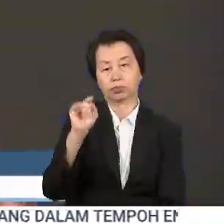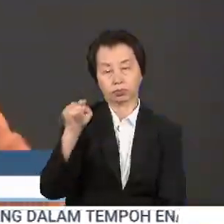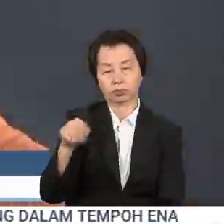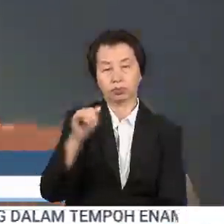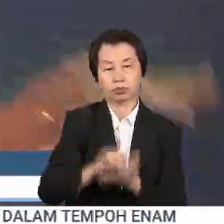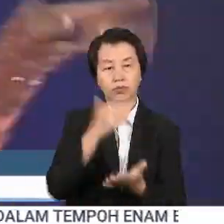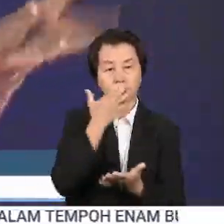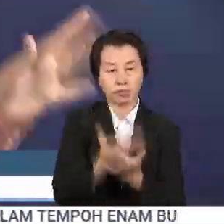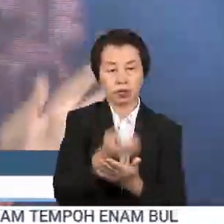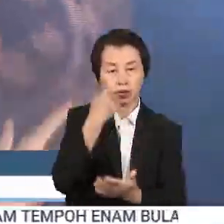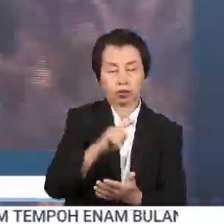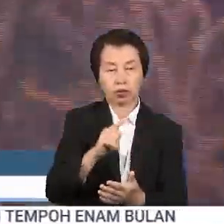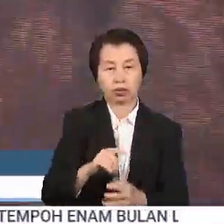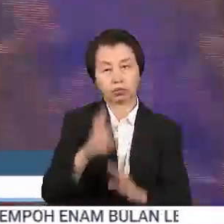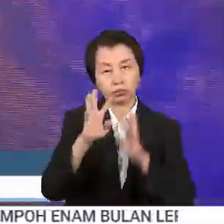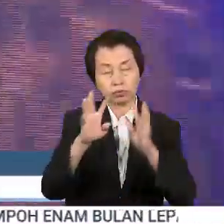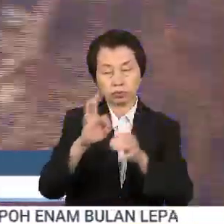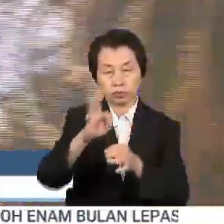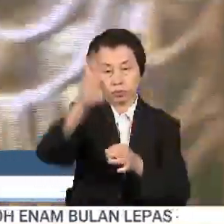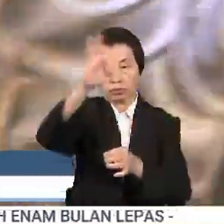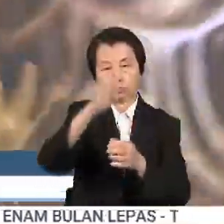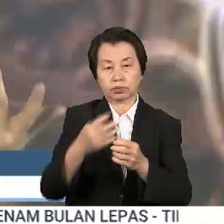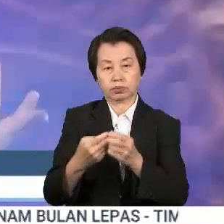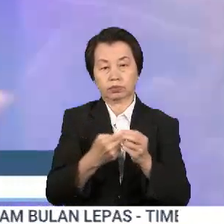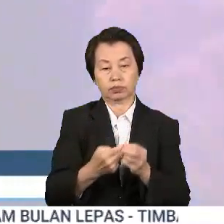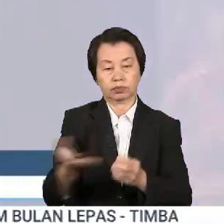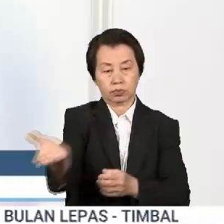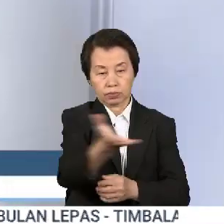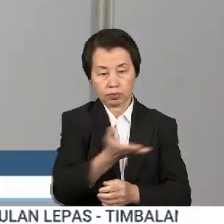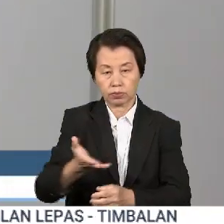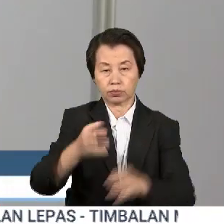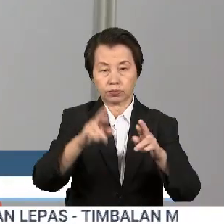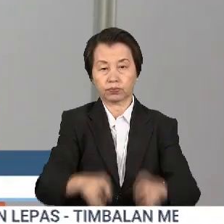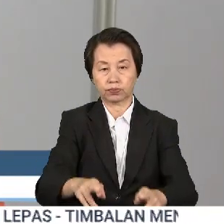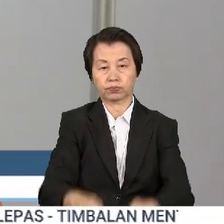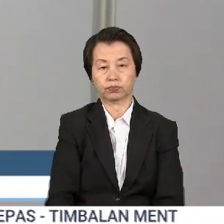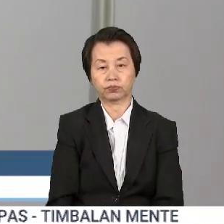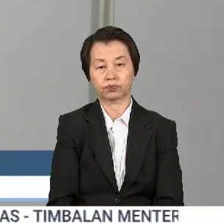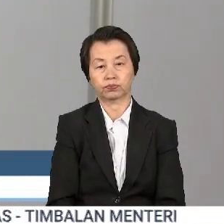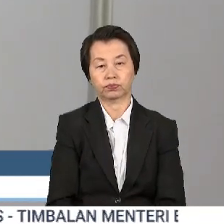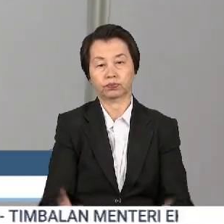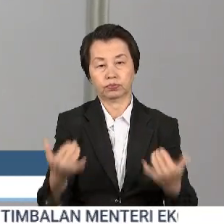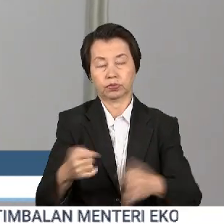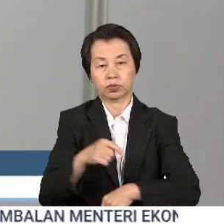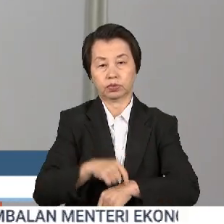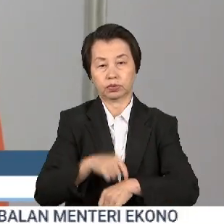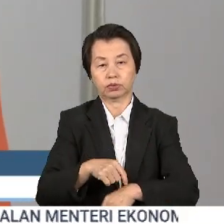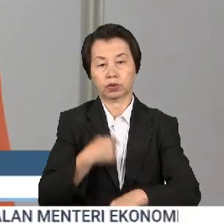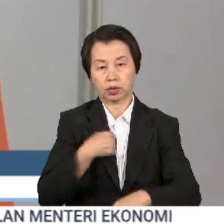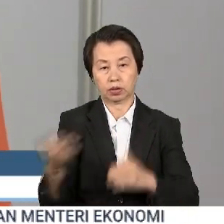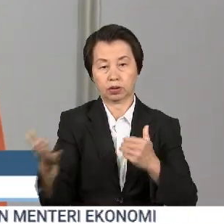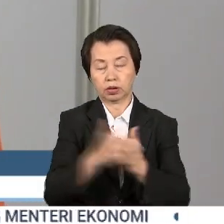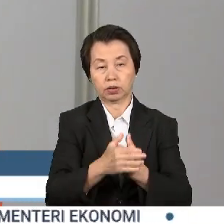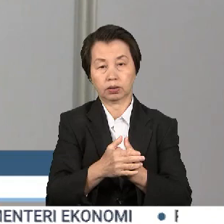yang baik untuk meningkatkan semangat perpaduan sesama rakyat. Saya rasa inilah masanya untuk saya kembali bertemu